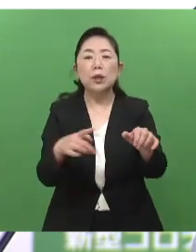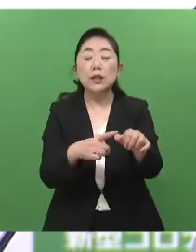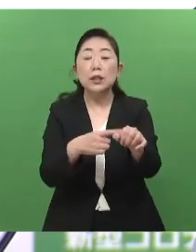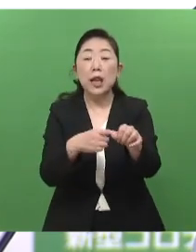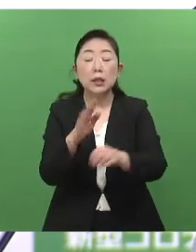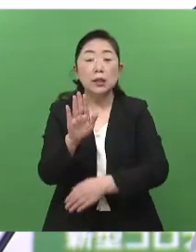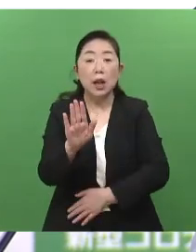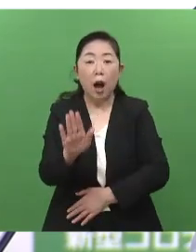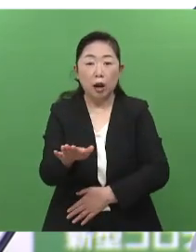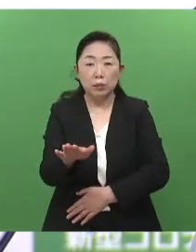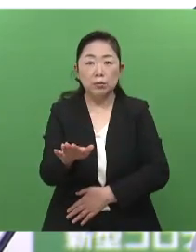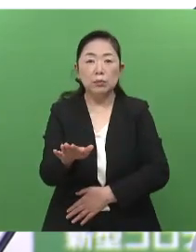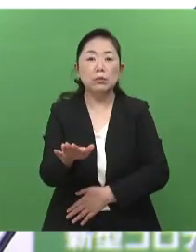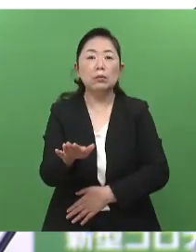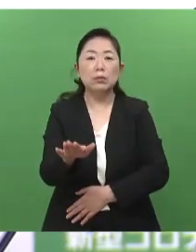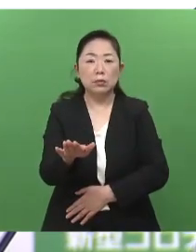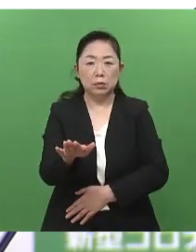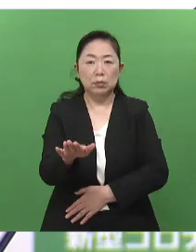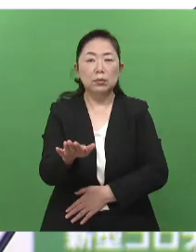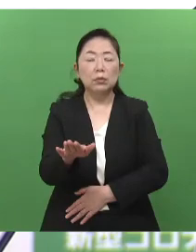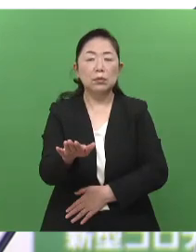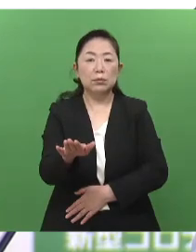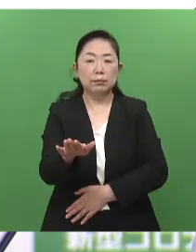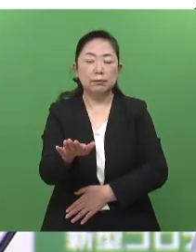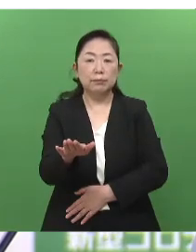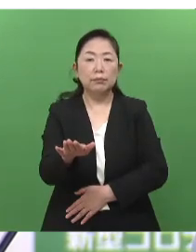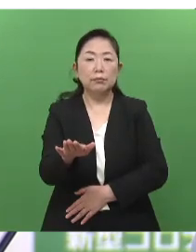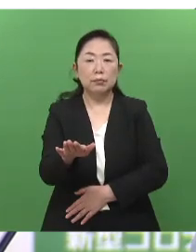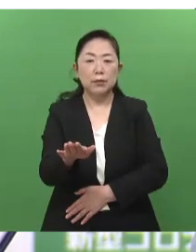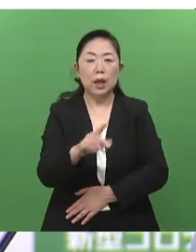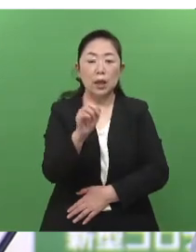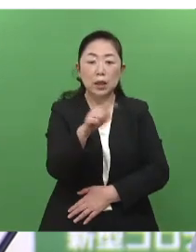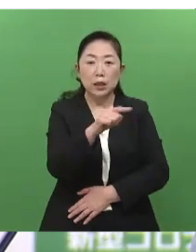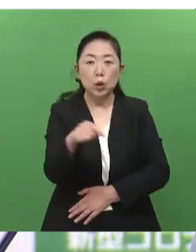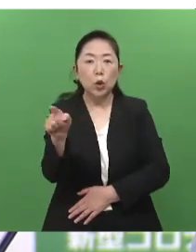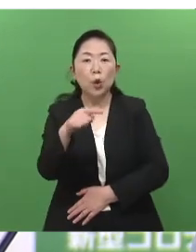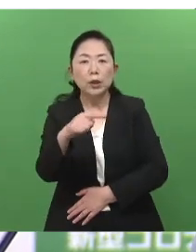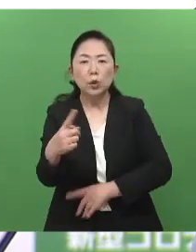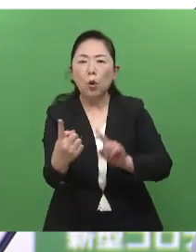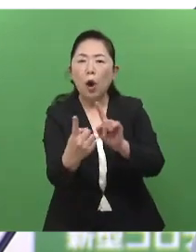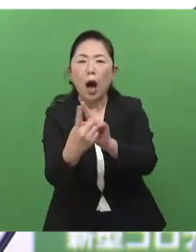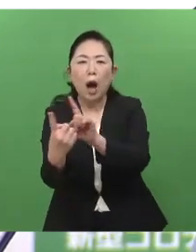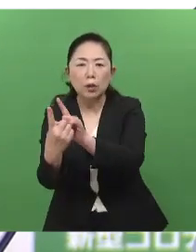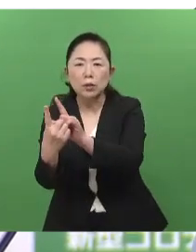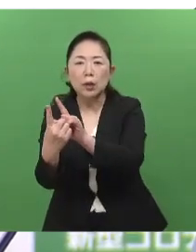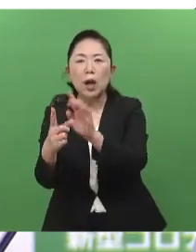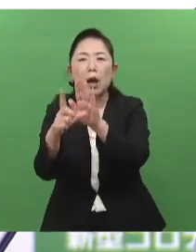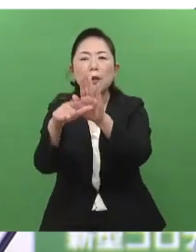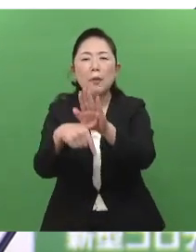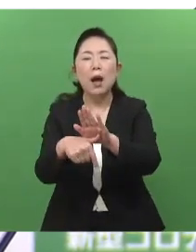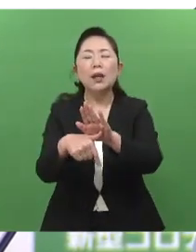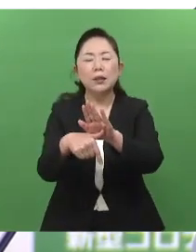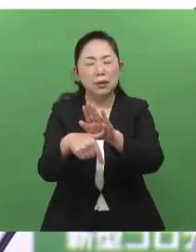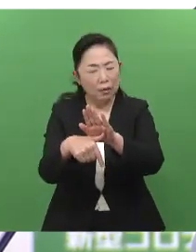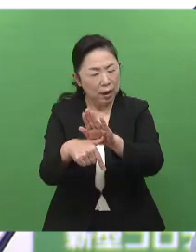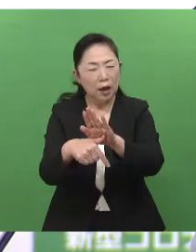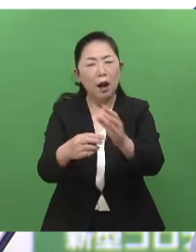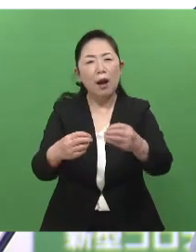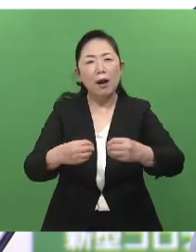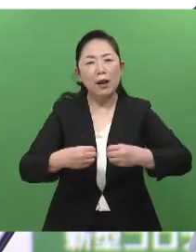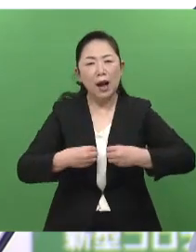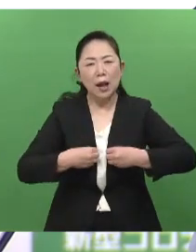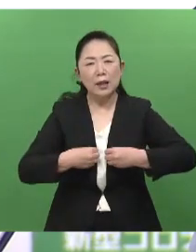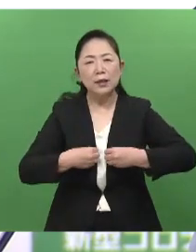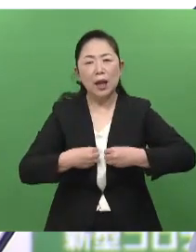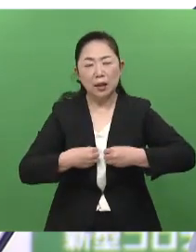は不可避といいましょうか、人と人とのつながりがある限りはなかなか減らないということはもう